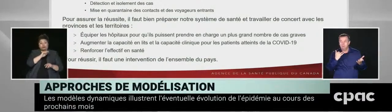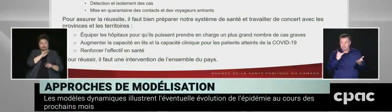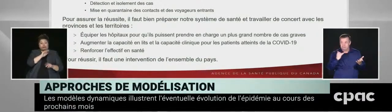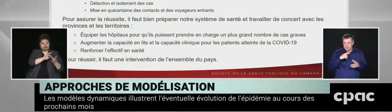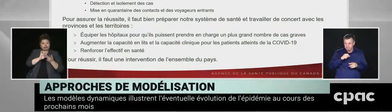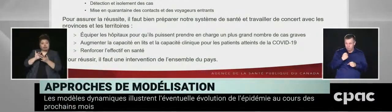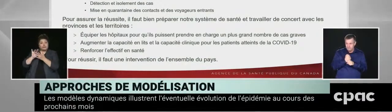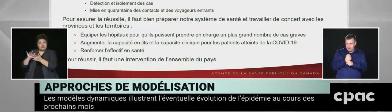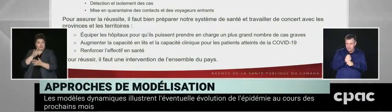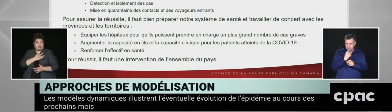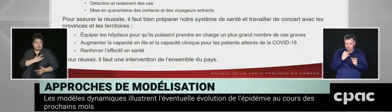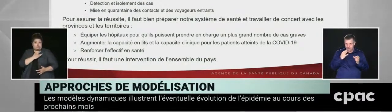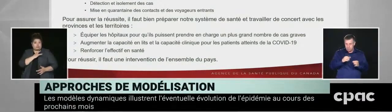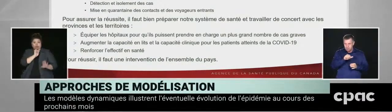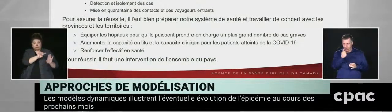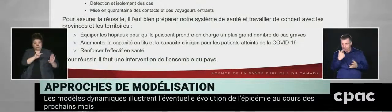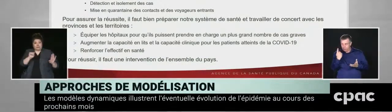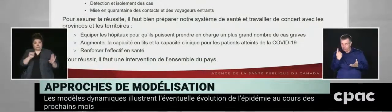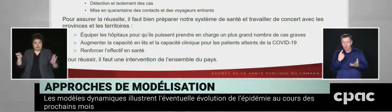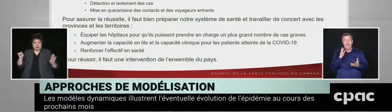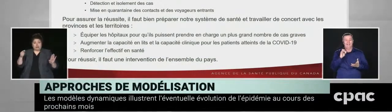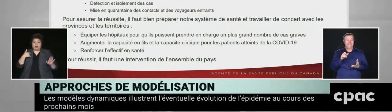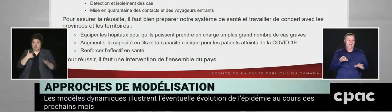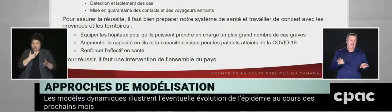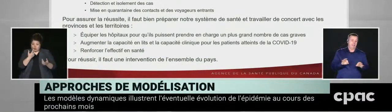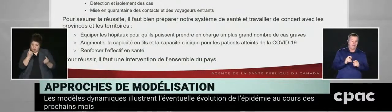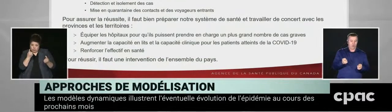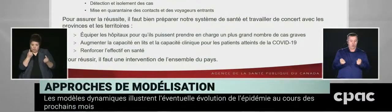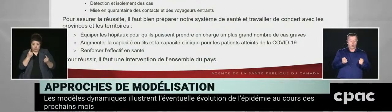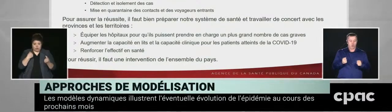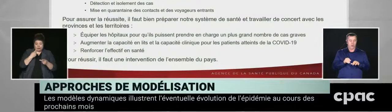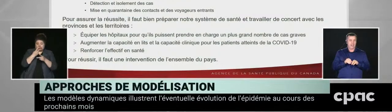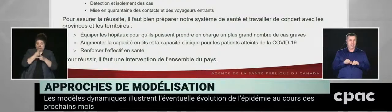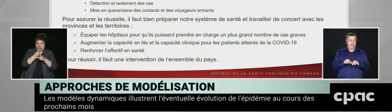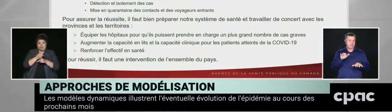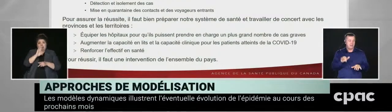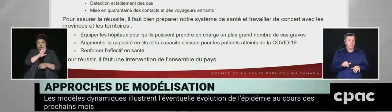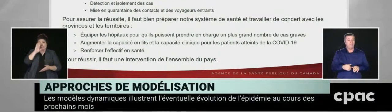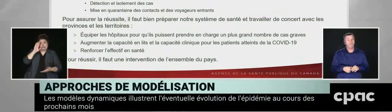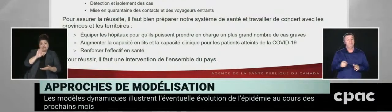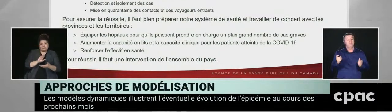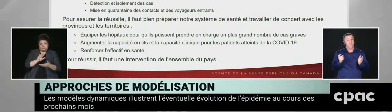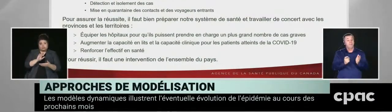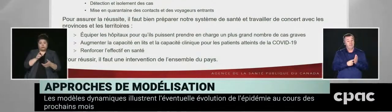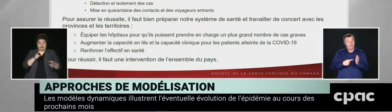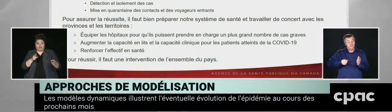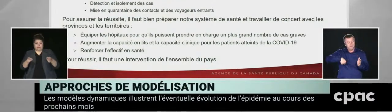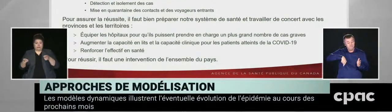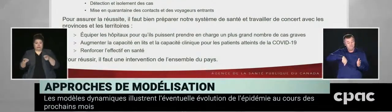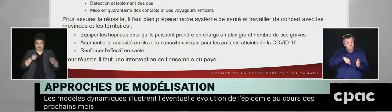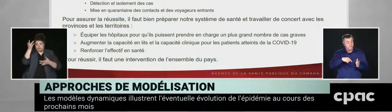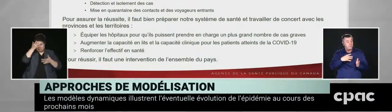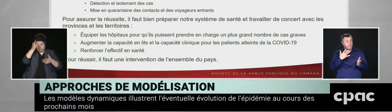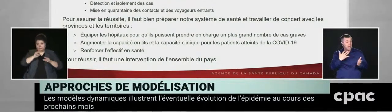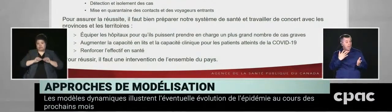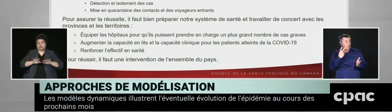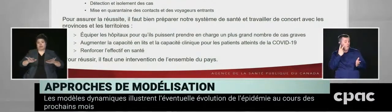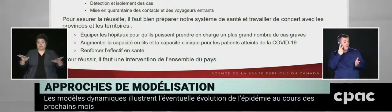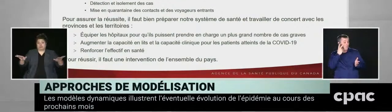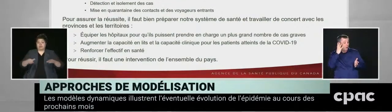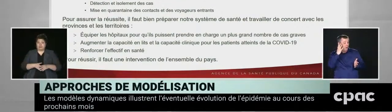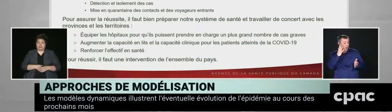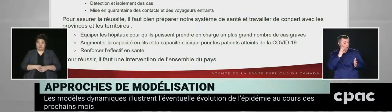sur la voie de contrôle de l'épidémie. Une fois que nous aurons observé d'importants progrès dans la